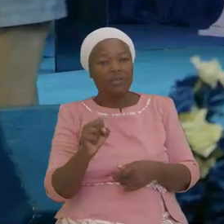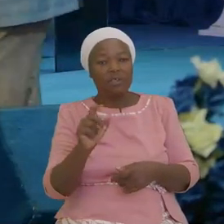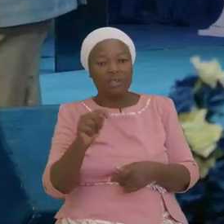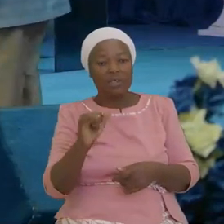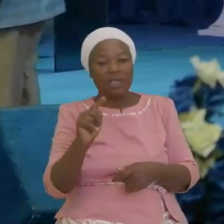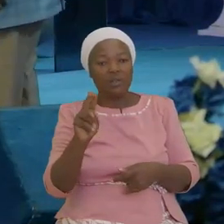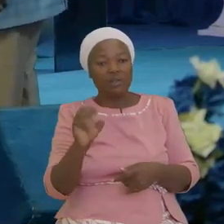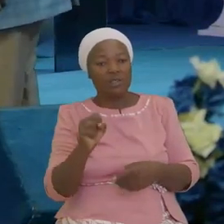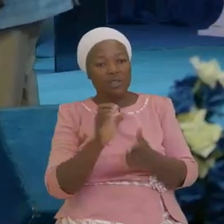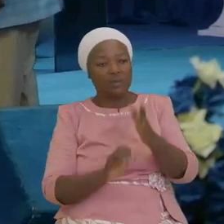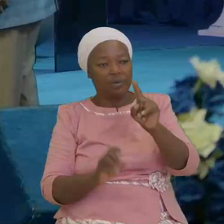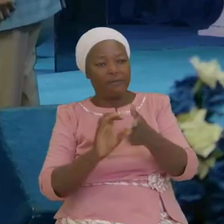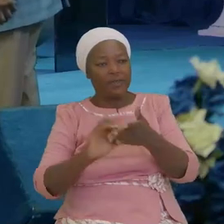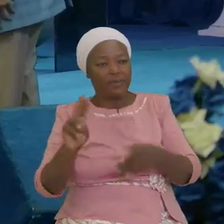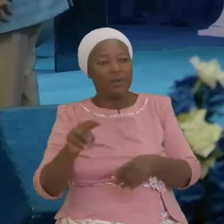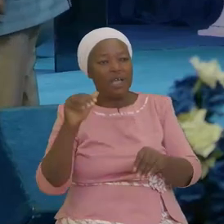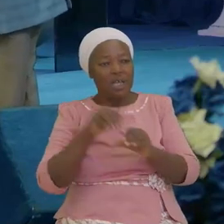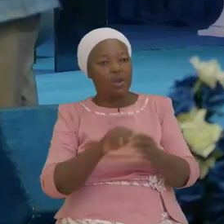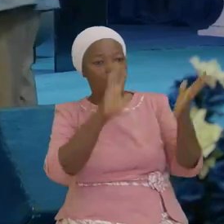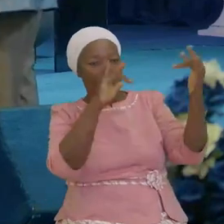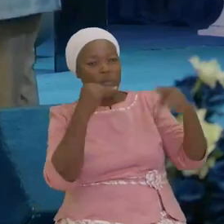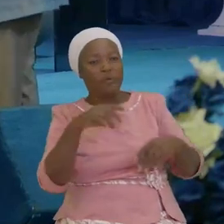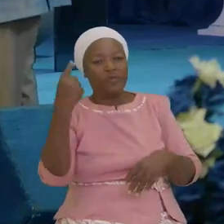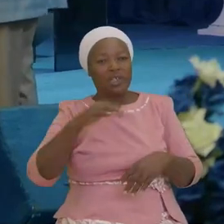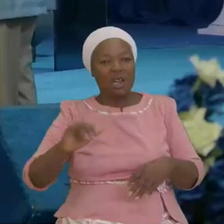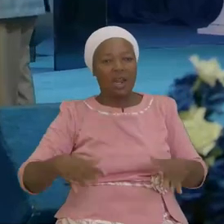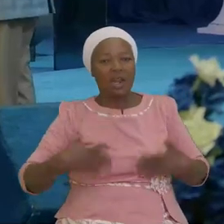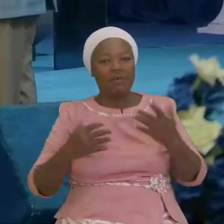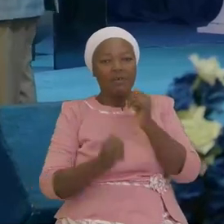Regardez encore cela, Tite 1, verset 2.